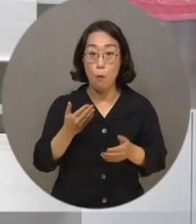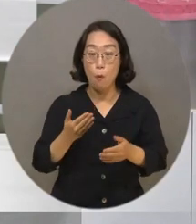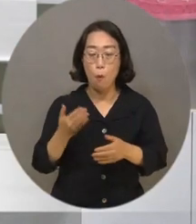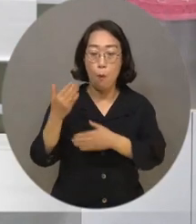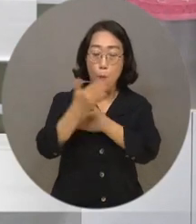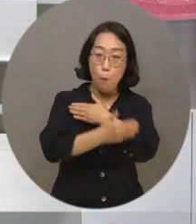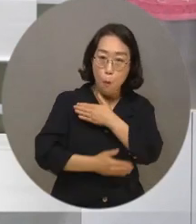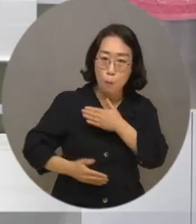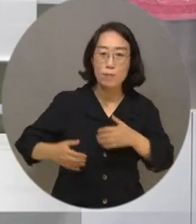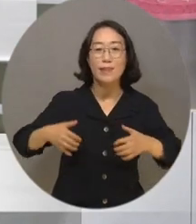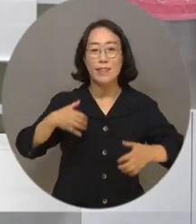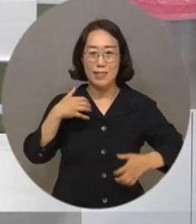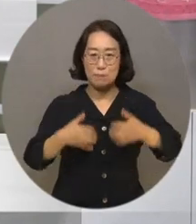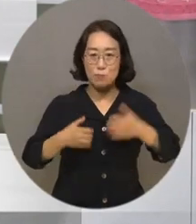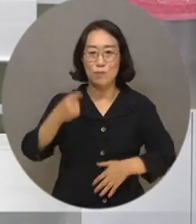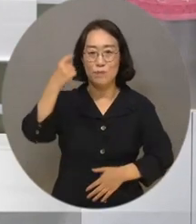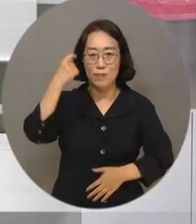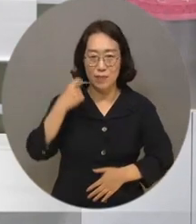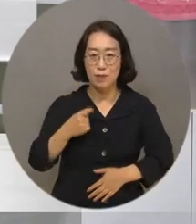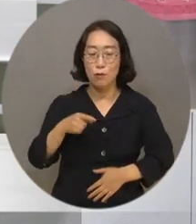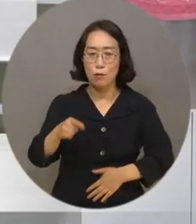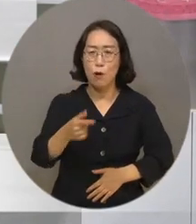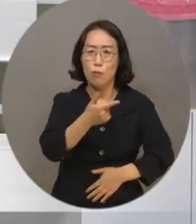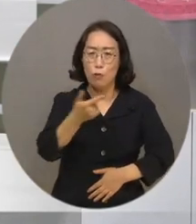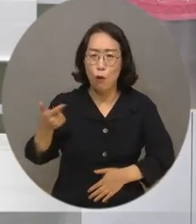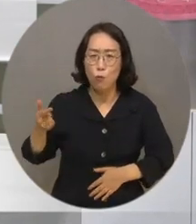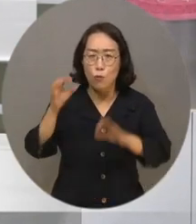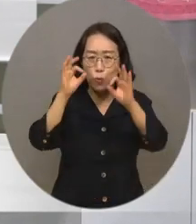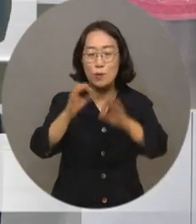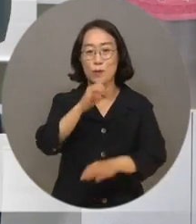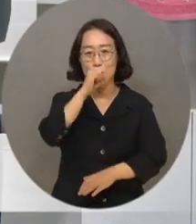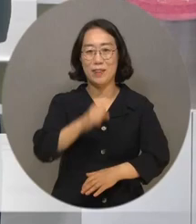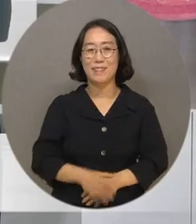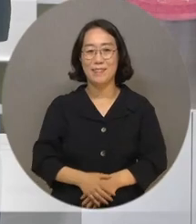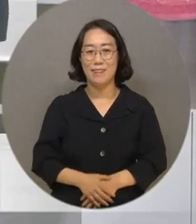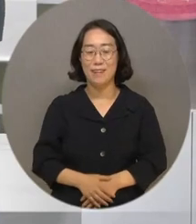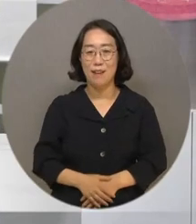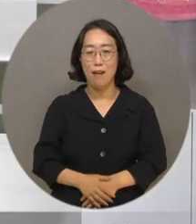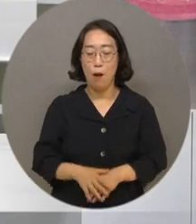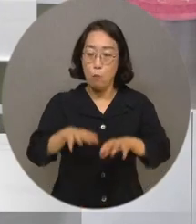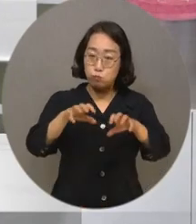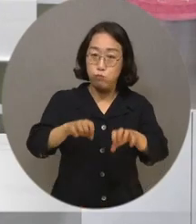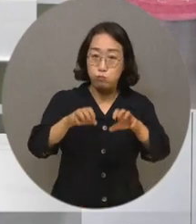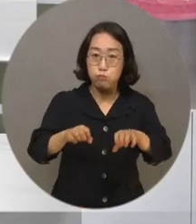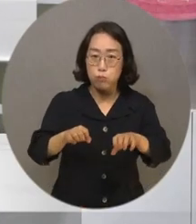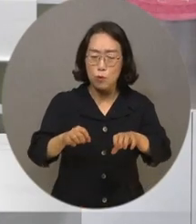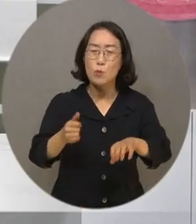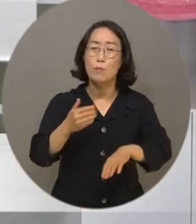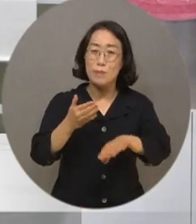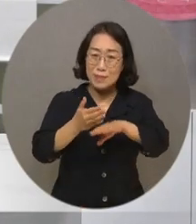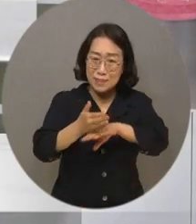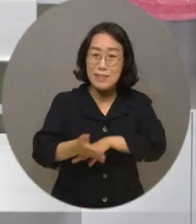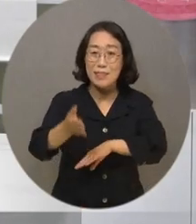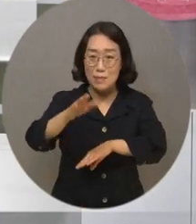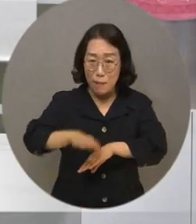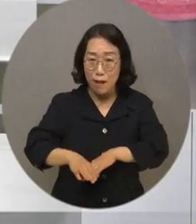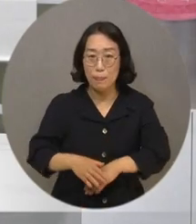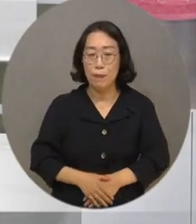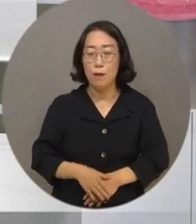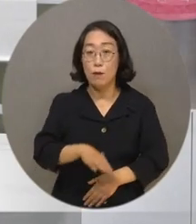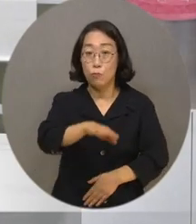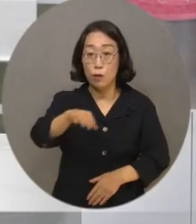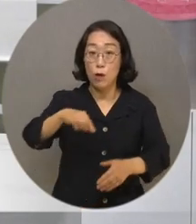오감이 기쁨과 즐거움을 느끼는 모습이 너무나 좋았어요. 보기에 움직임들도 정교하고 다만 느릴 뿐이지. 그래서